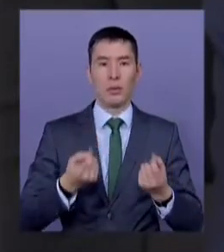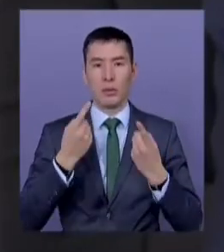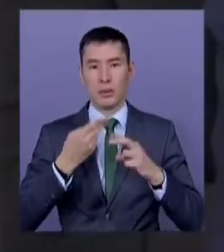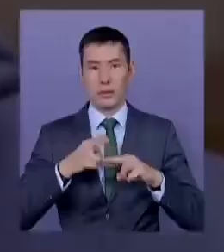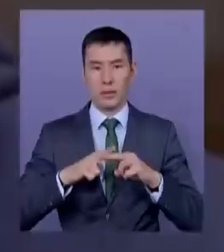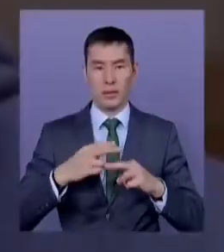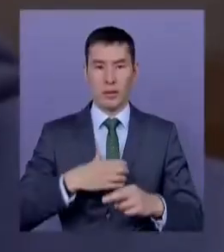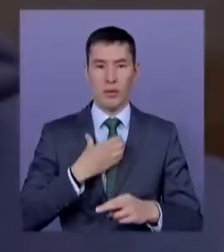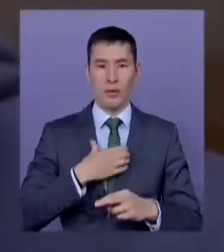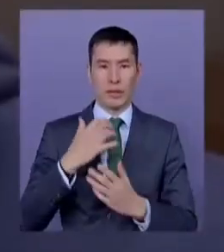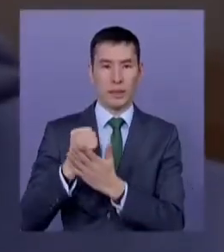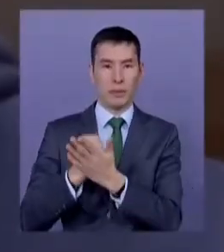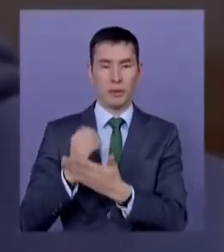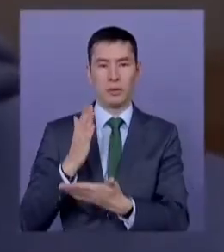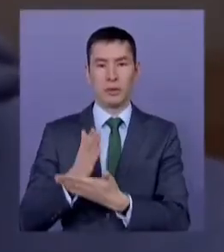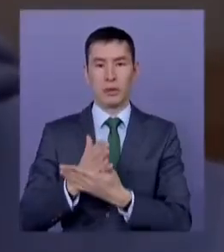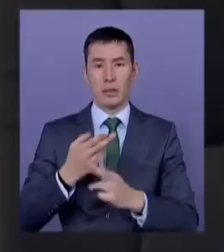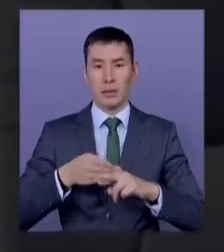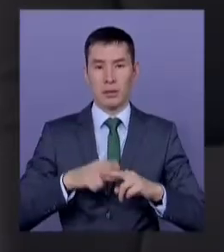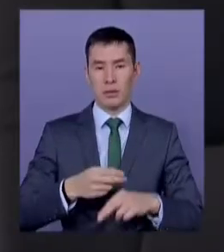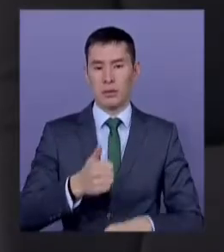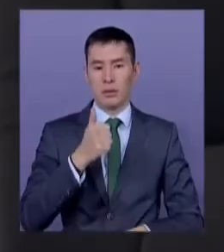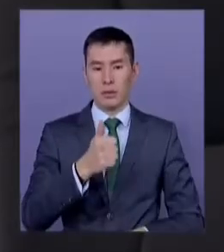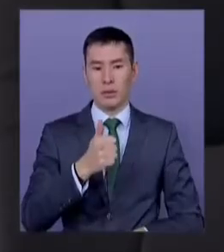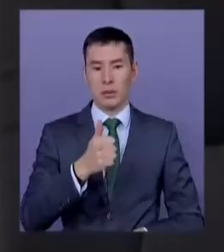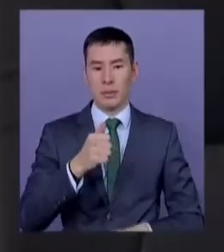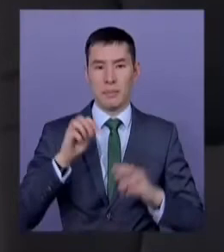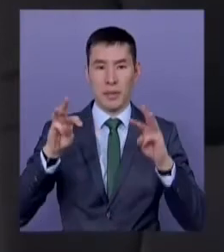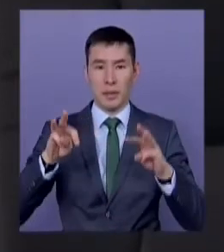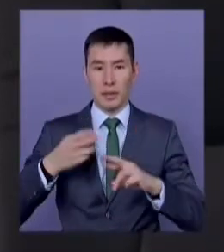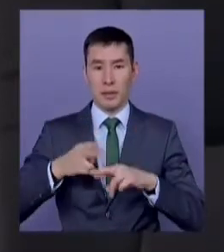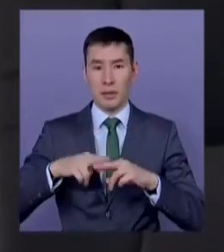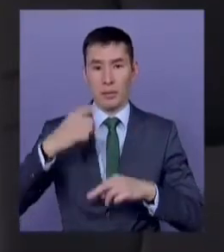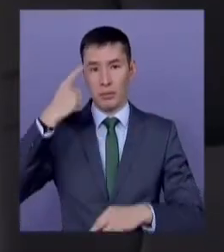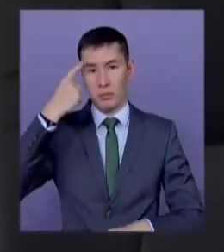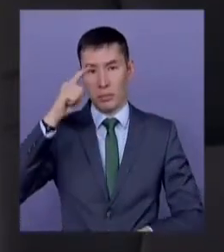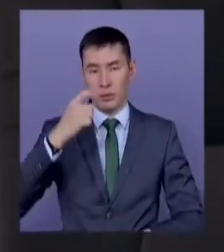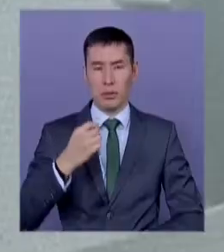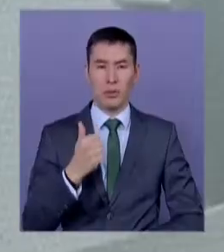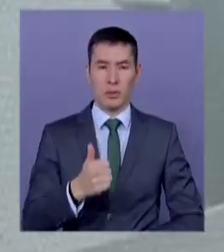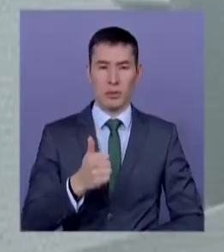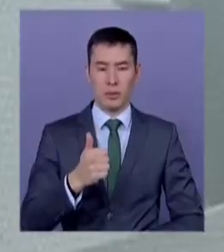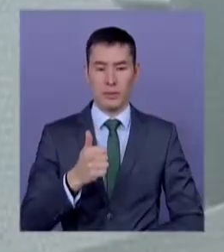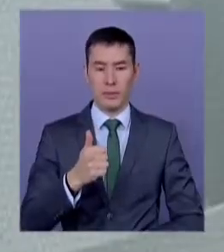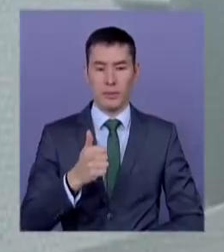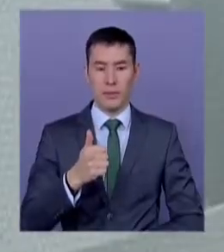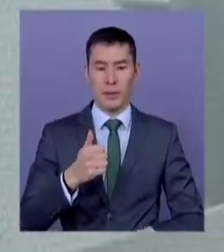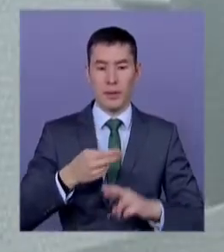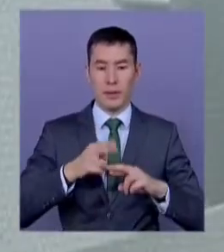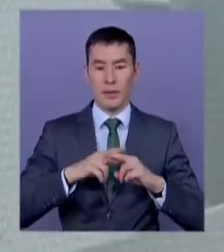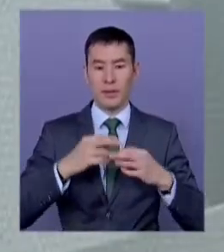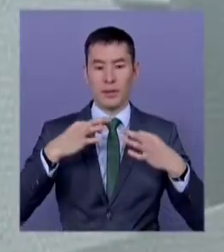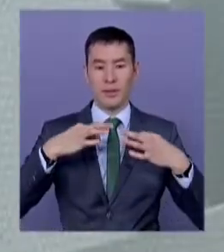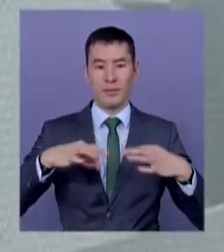болады. Өте жақсы нәрсе деп есептеймін. Шама келгенше министрлік осы бағытта ауқымды жұмыс істеп жатыр деп есептеймін. Егемендікке қол